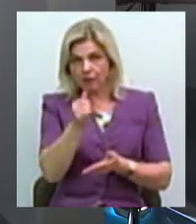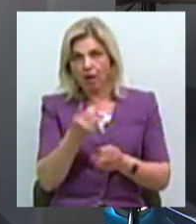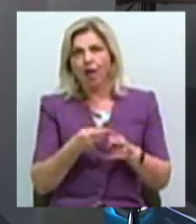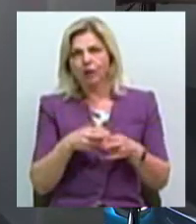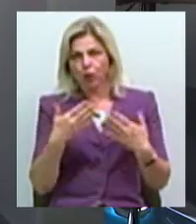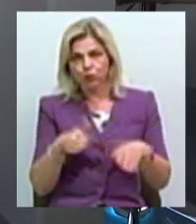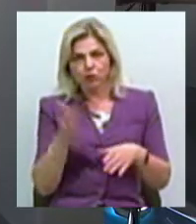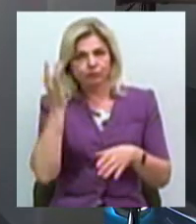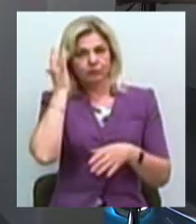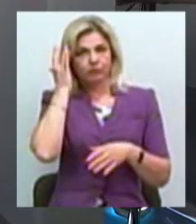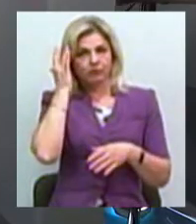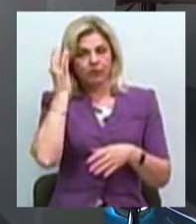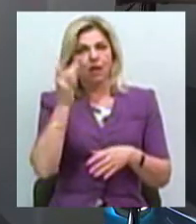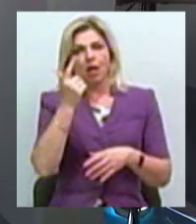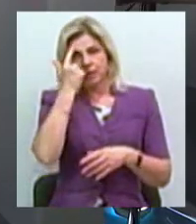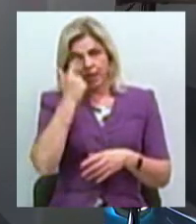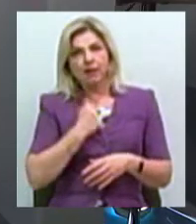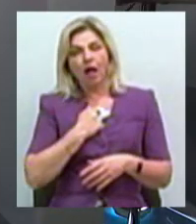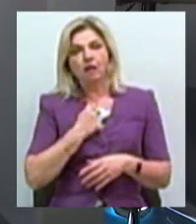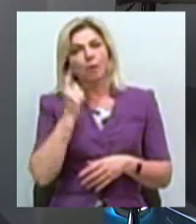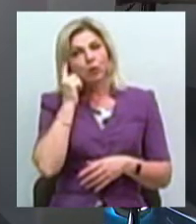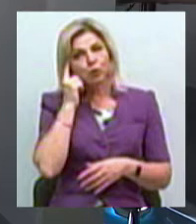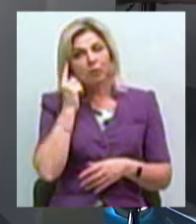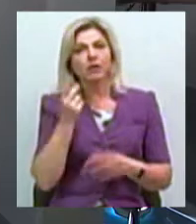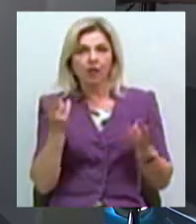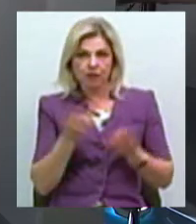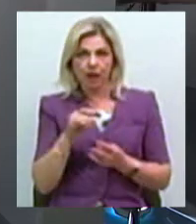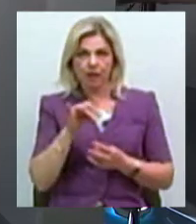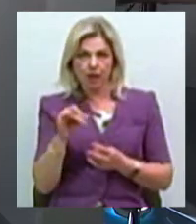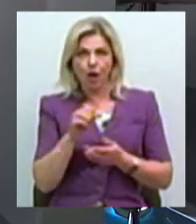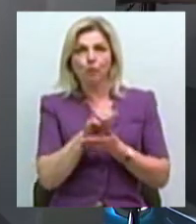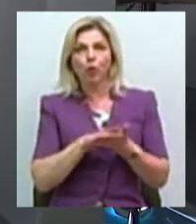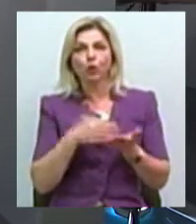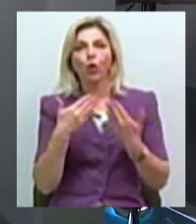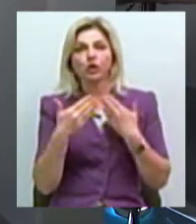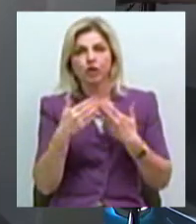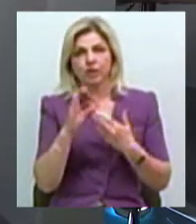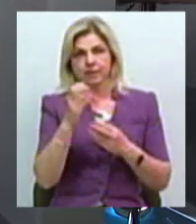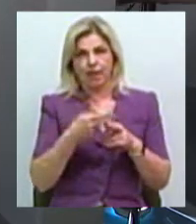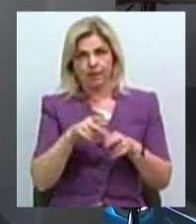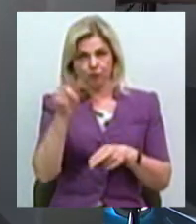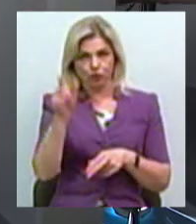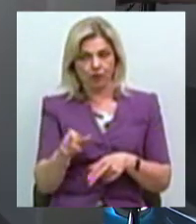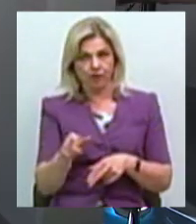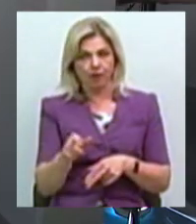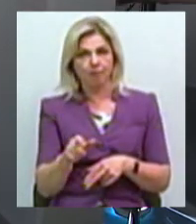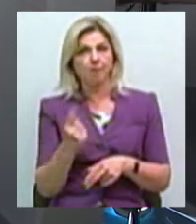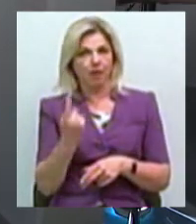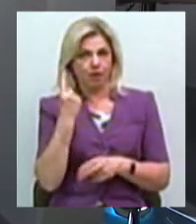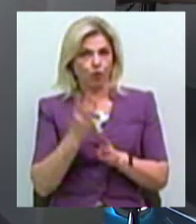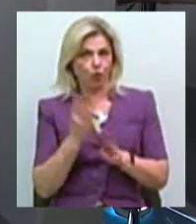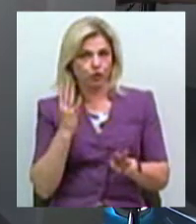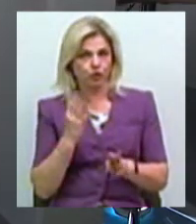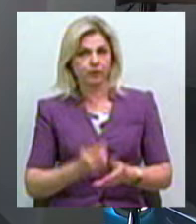бы сигнал к тому, подумать, стоит ли вообще иметь дело с этим работодателем или с этим посредником в первую очередь. Тобто